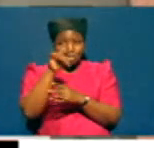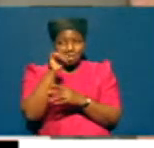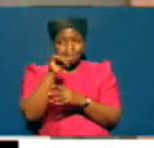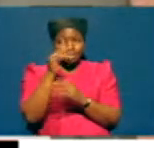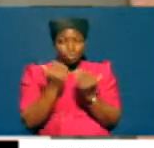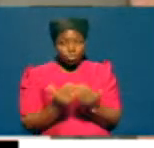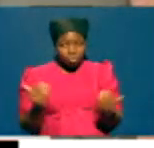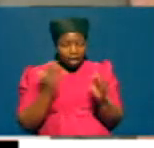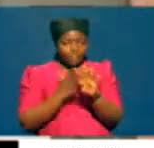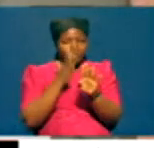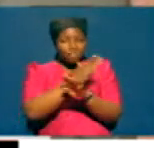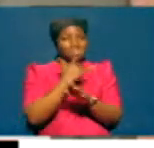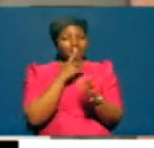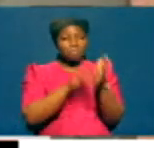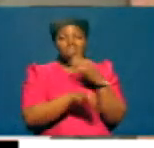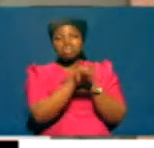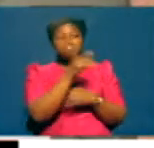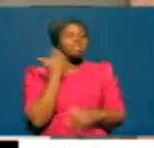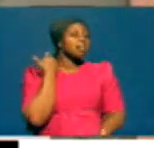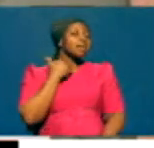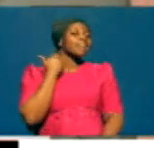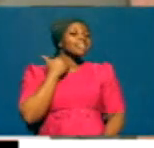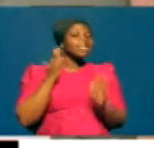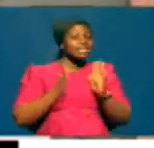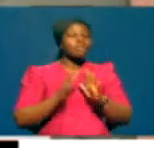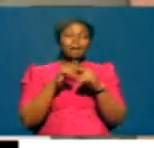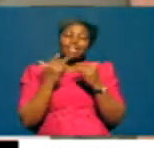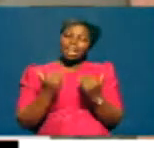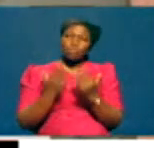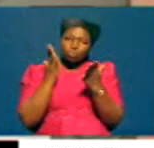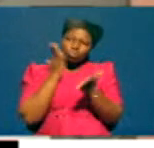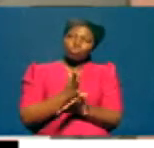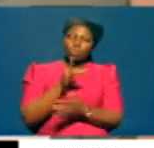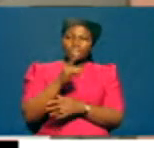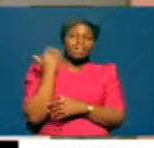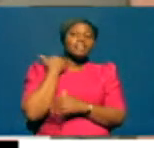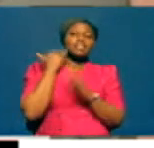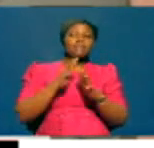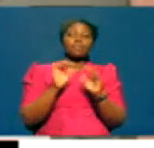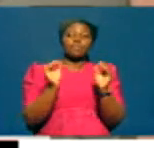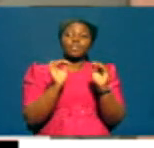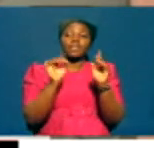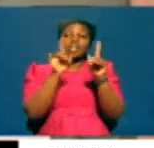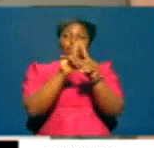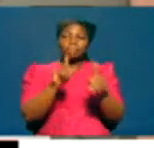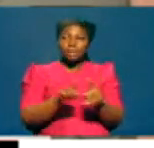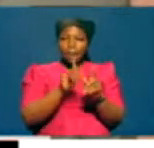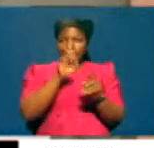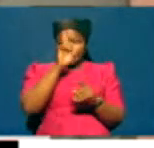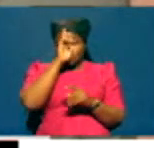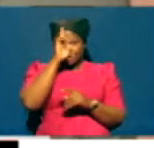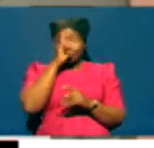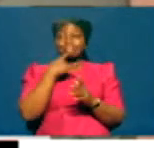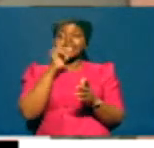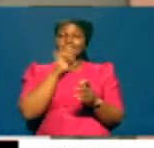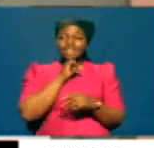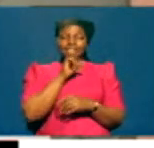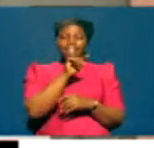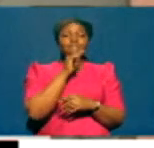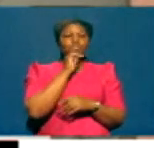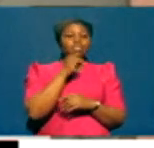ni wanaweza kuwa ni wahalifu, si wahalifu. Hata polisi wenyewe walisema hao vijana vile walienda na waka